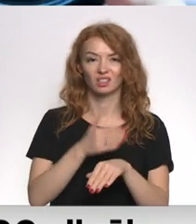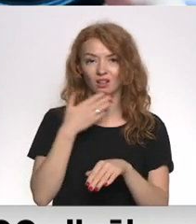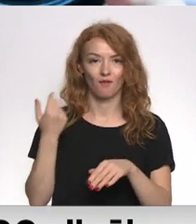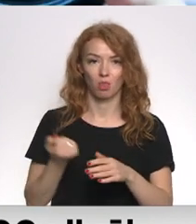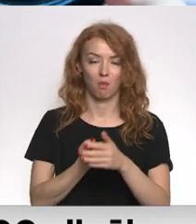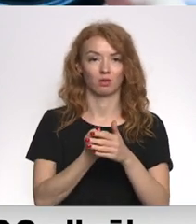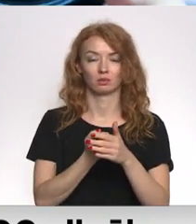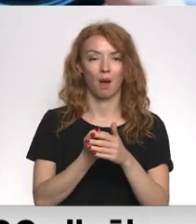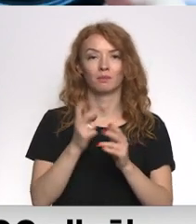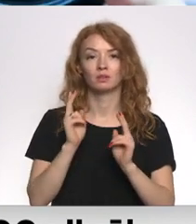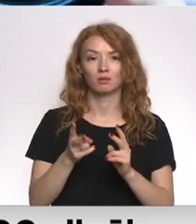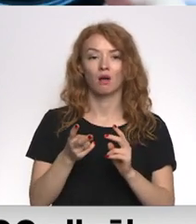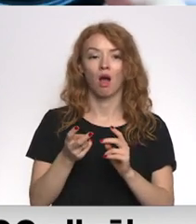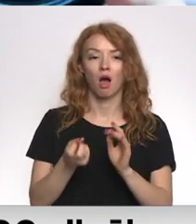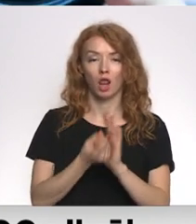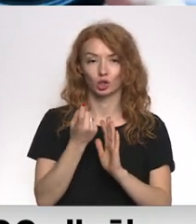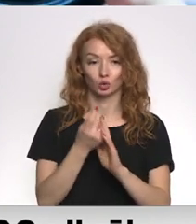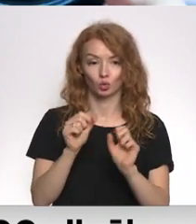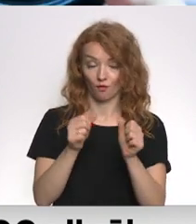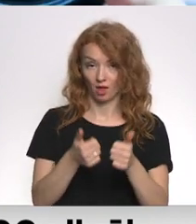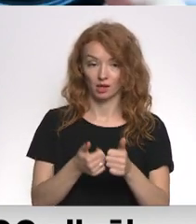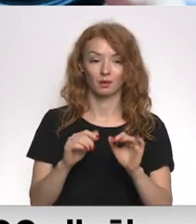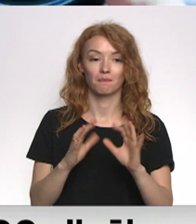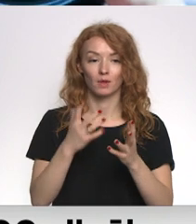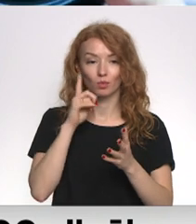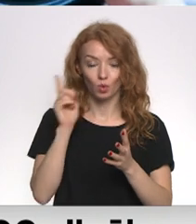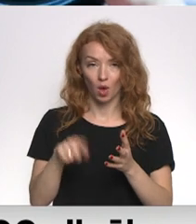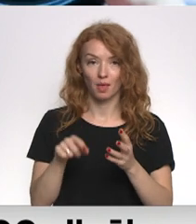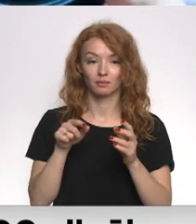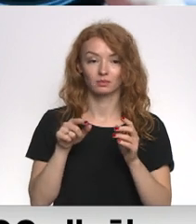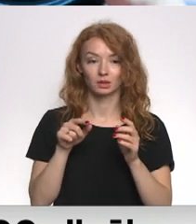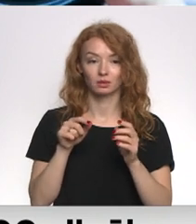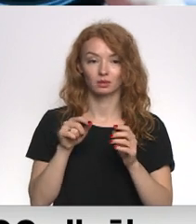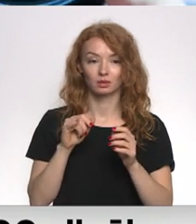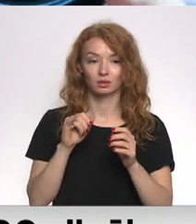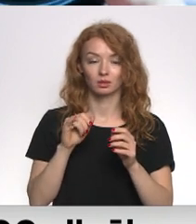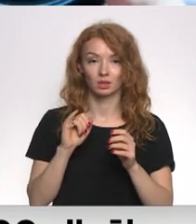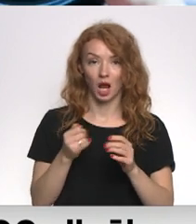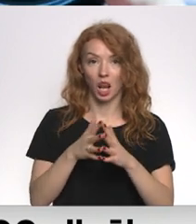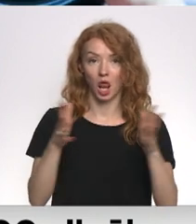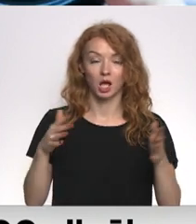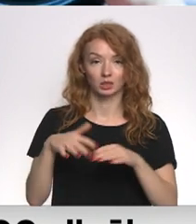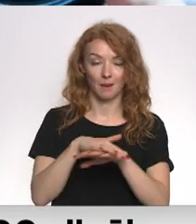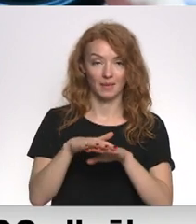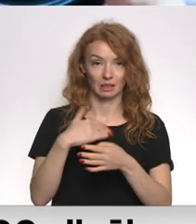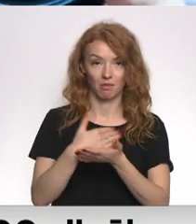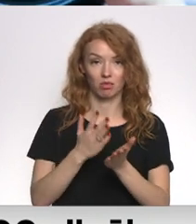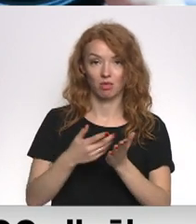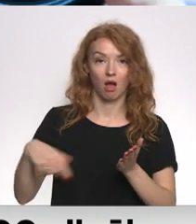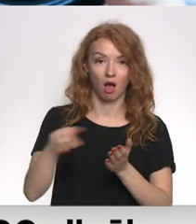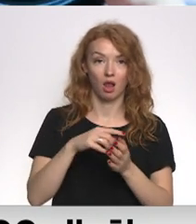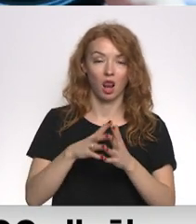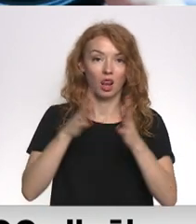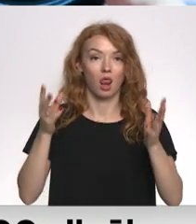kā energoresursu veica. Bet, protams, tas ir, ja mums, kā saka, lielākā sabiedrības daļa par lielām